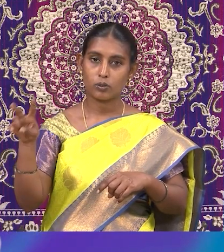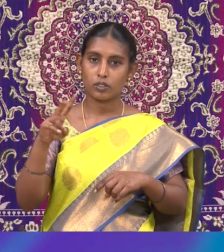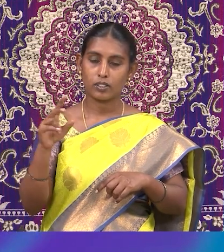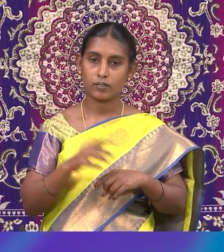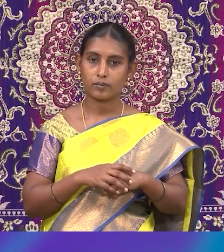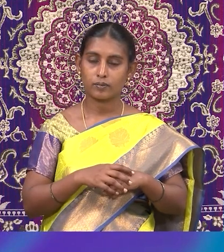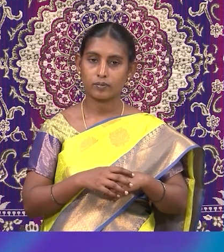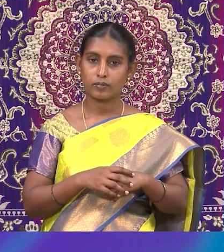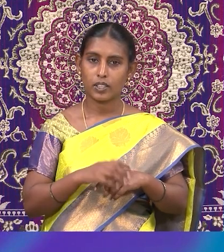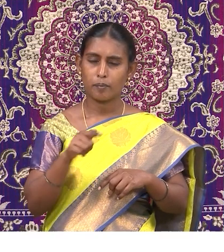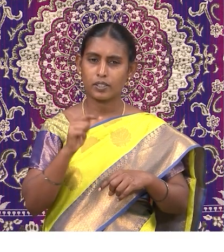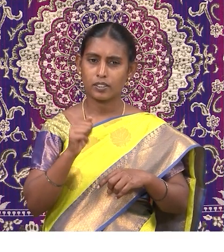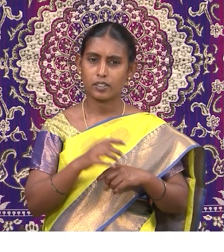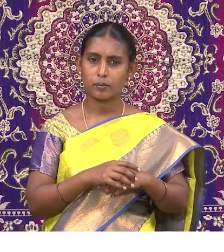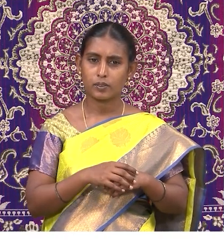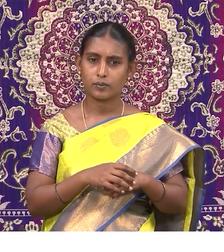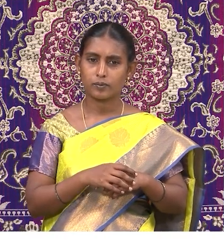பண்ணலாம்?